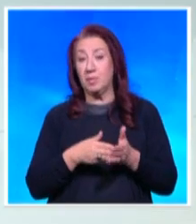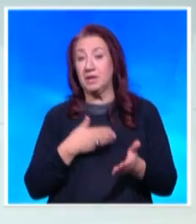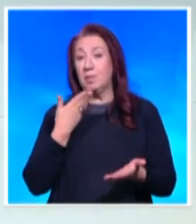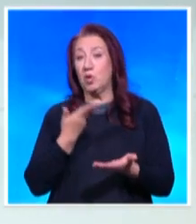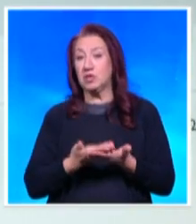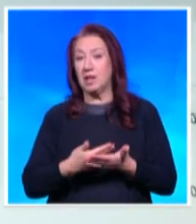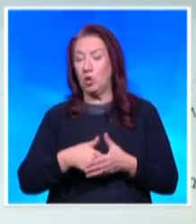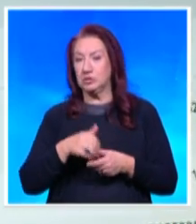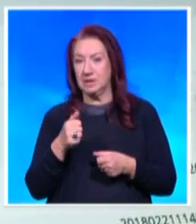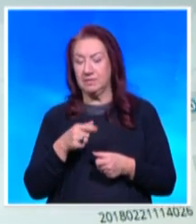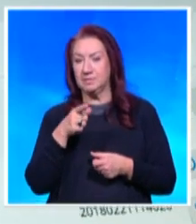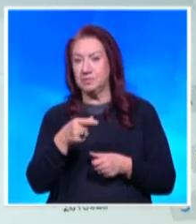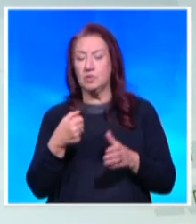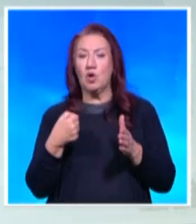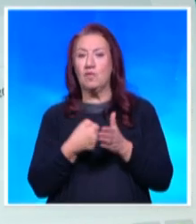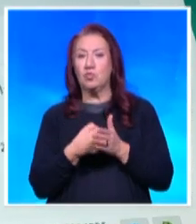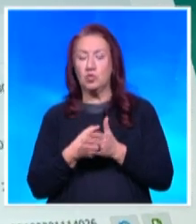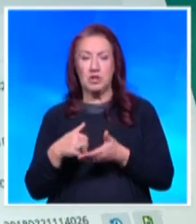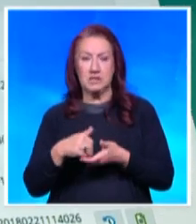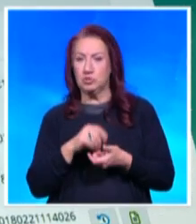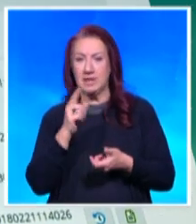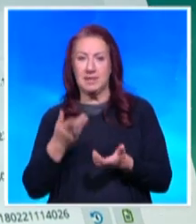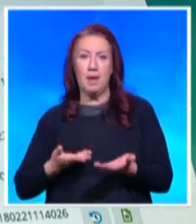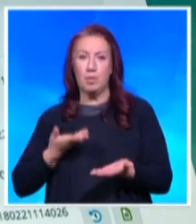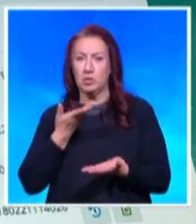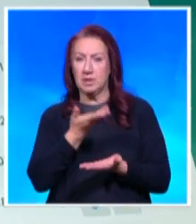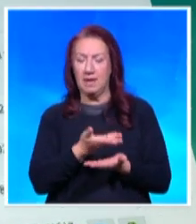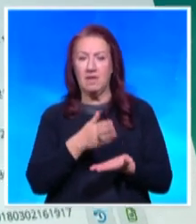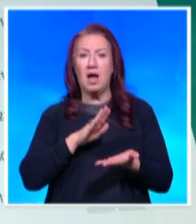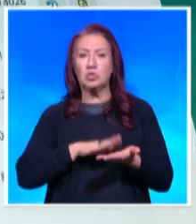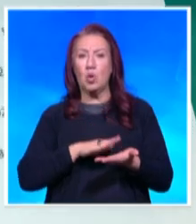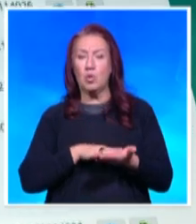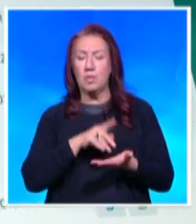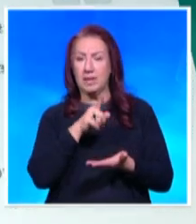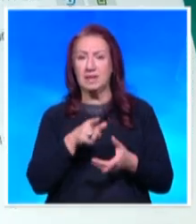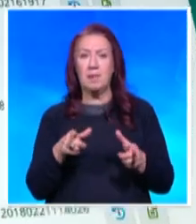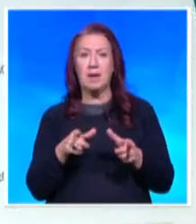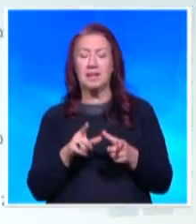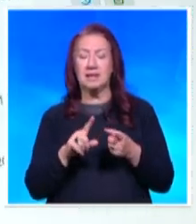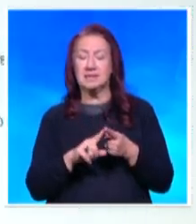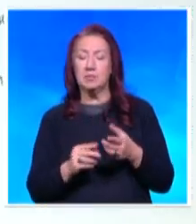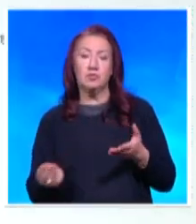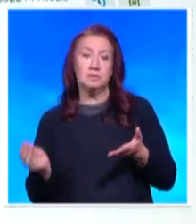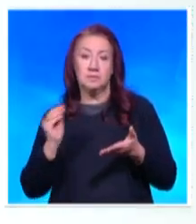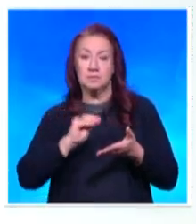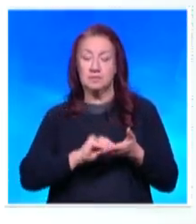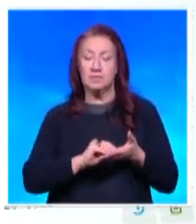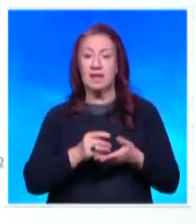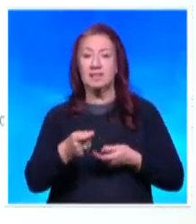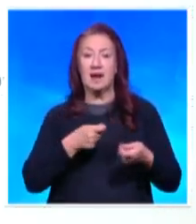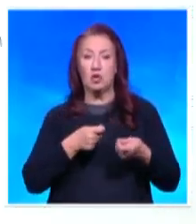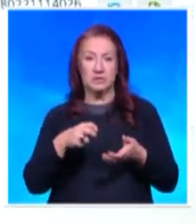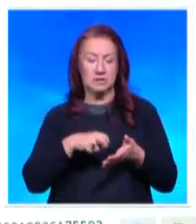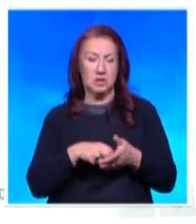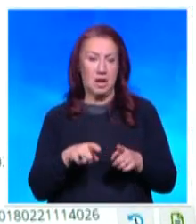като Футболният съюз не е подал документи Михаил Касабов да бъде вписан в търговския регистър като временно изпълняващ длъжността. Влизайки